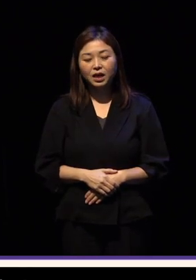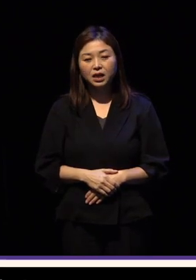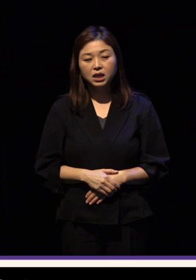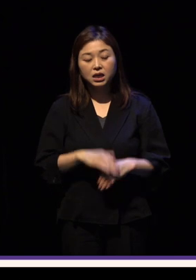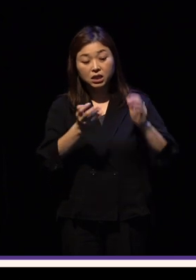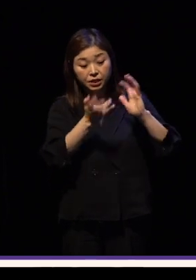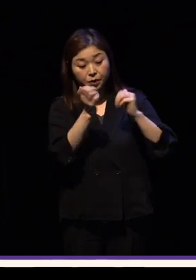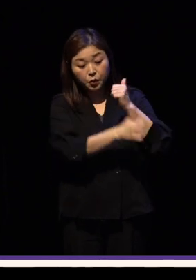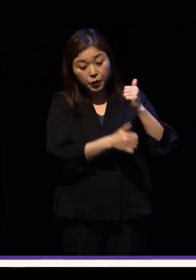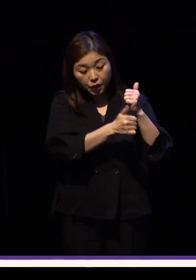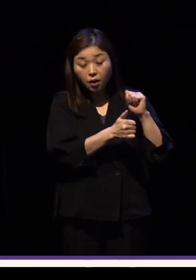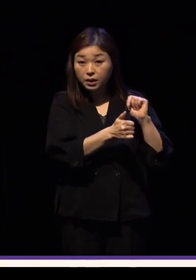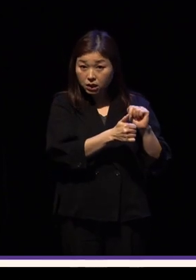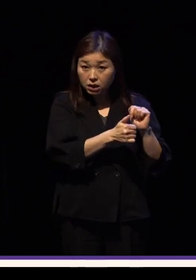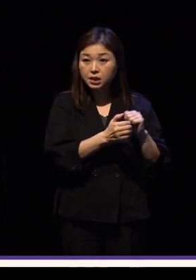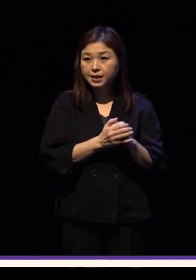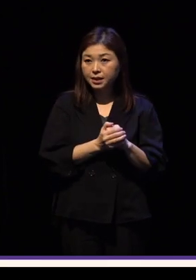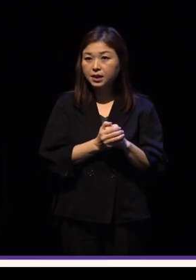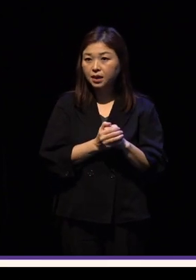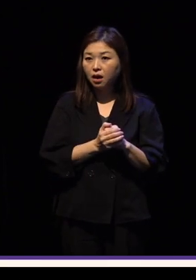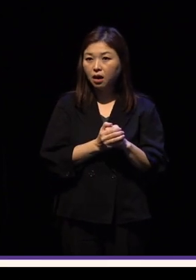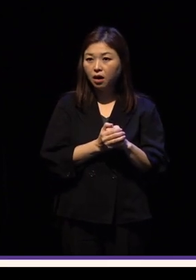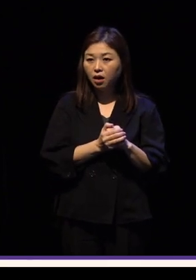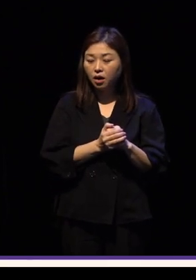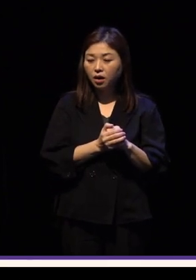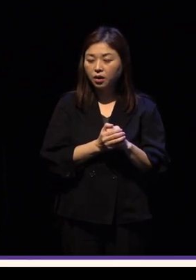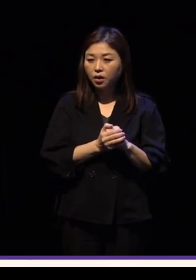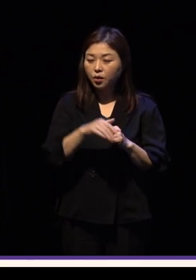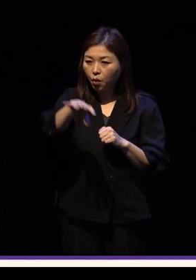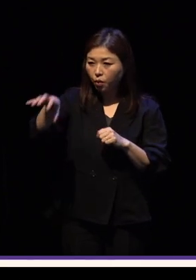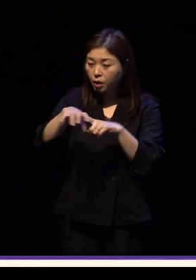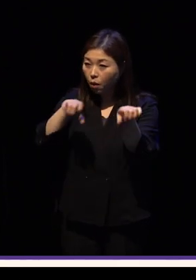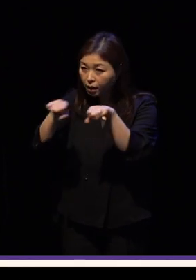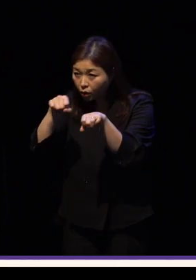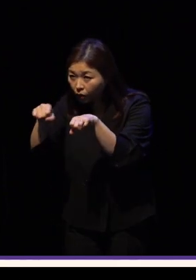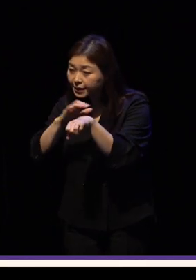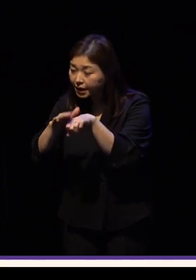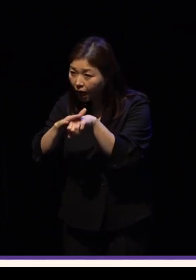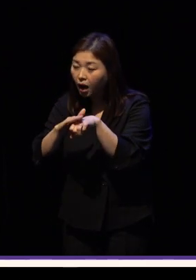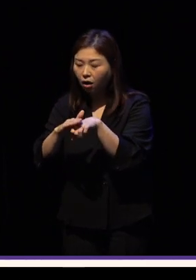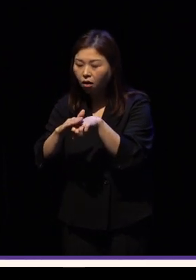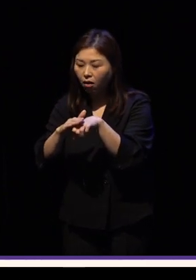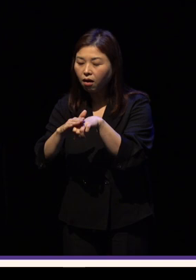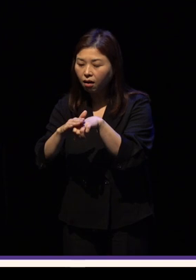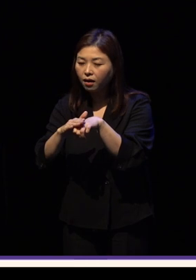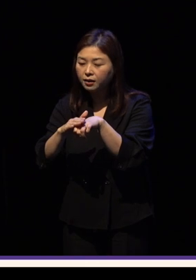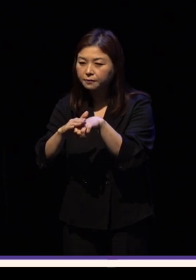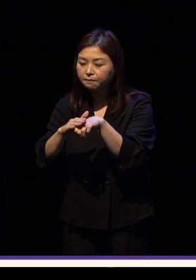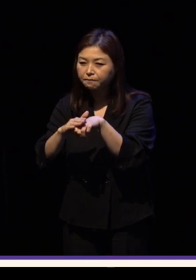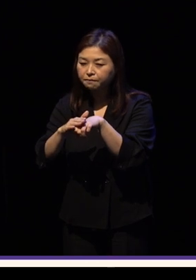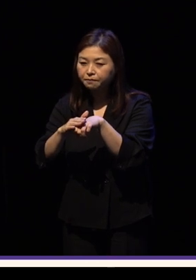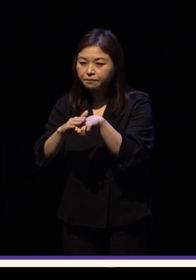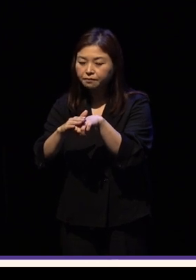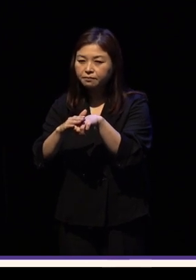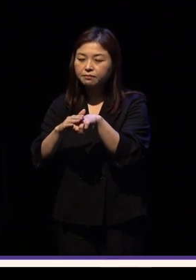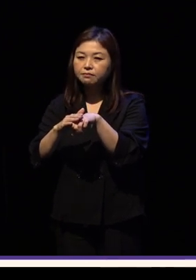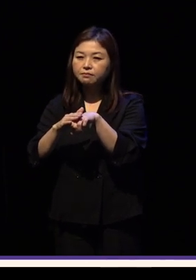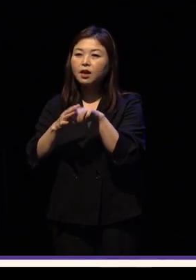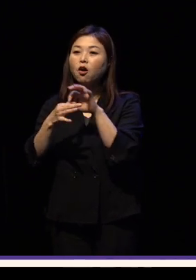심의위원들의 현장성을 유지하기 위해서 그동안 한 번 내가 자천으로